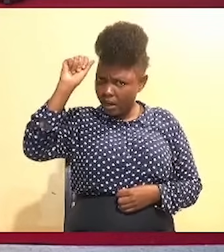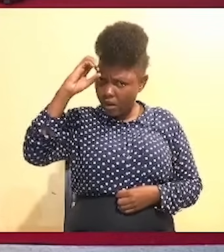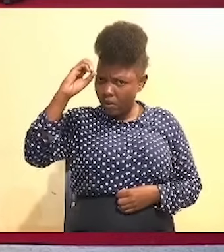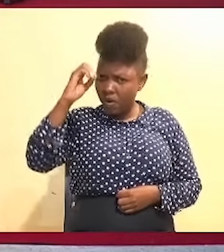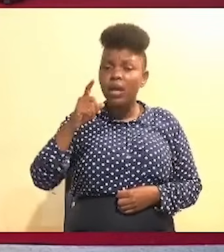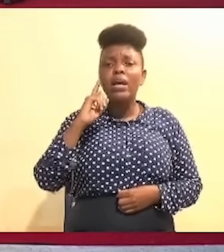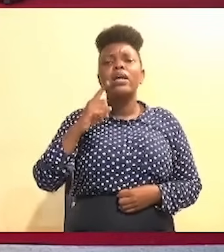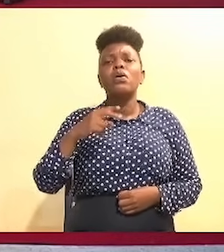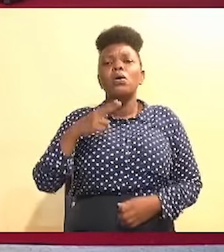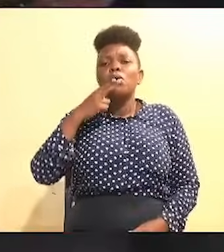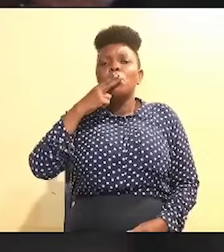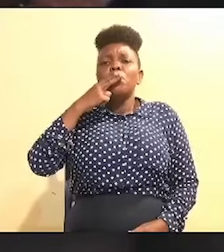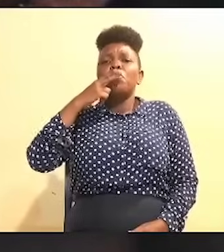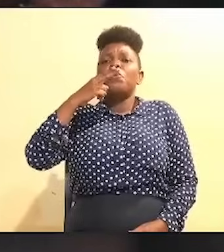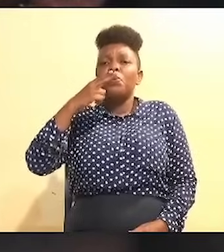wanasema nipige pafu hizi.